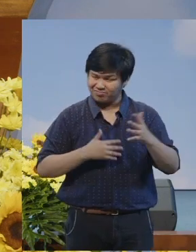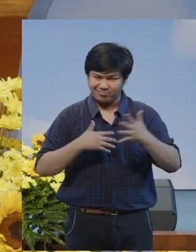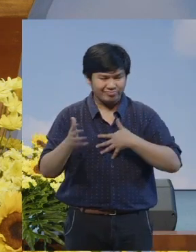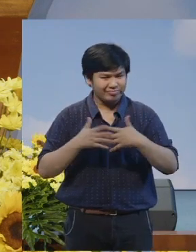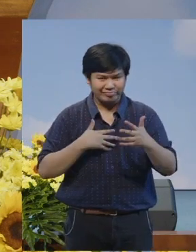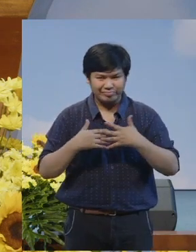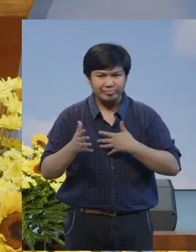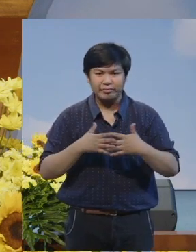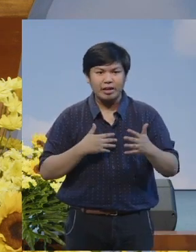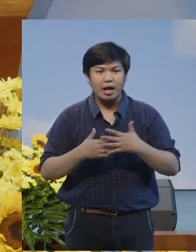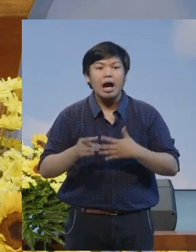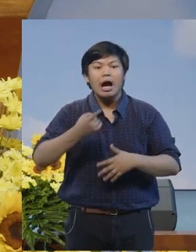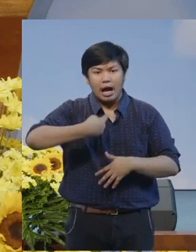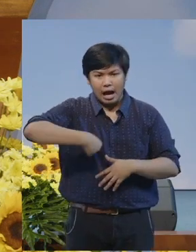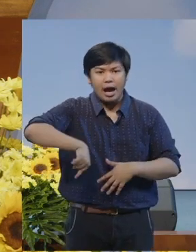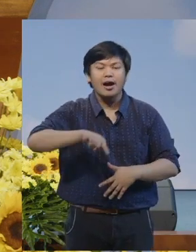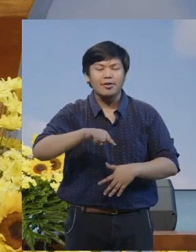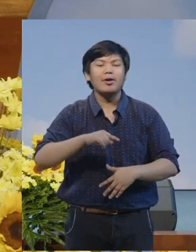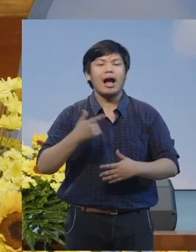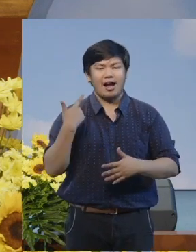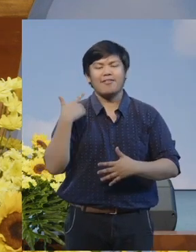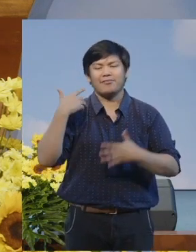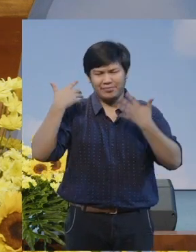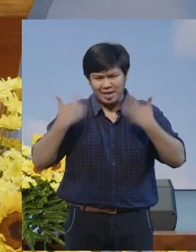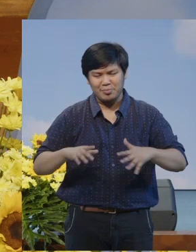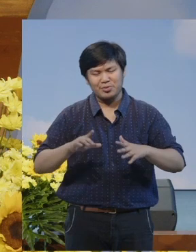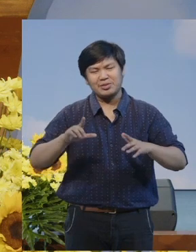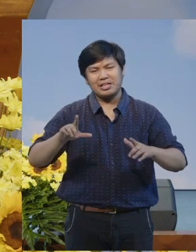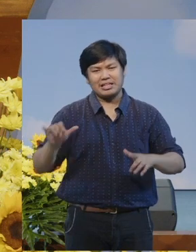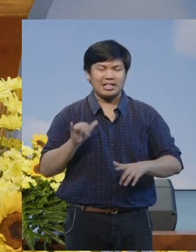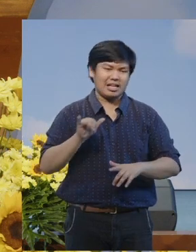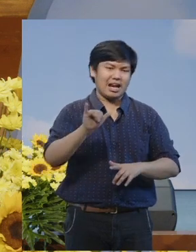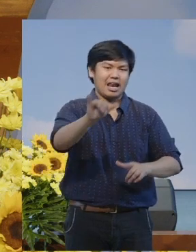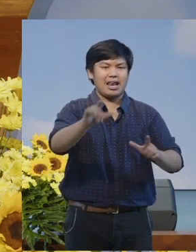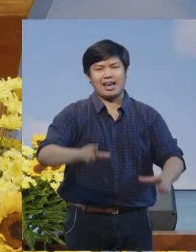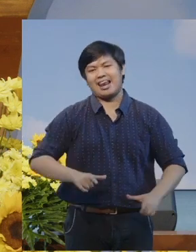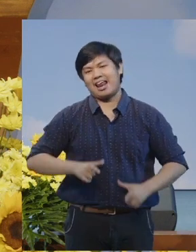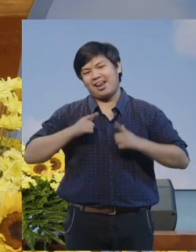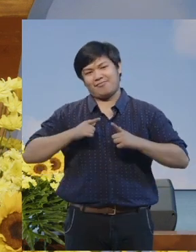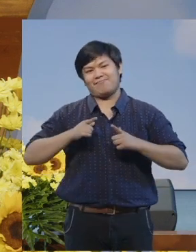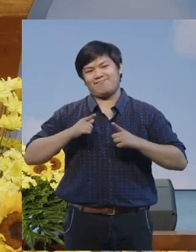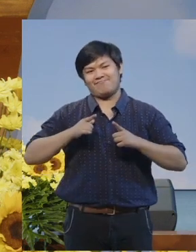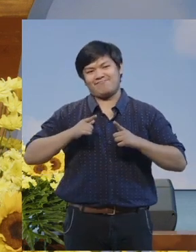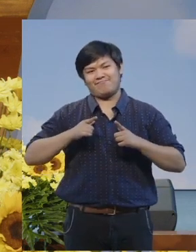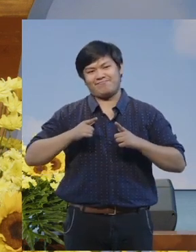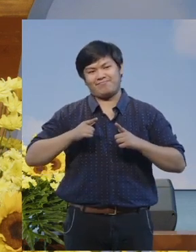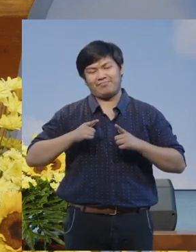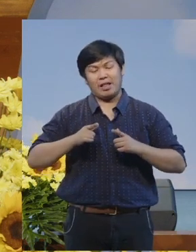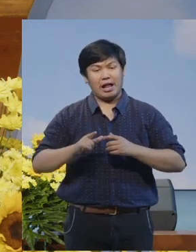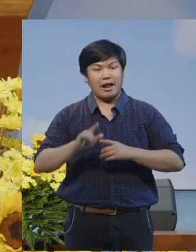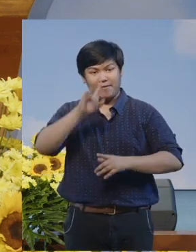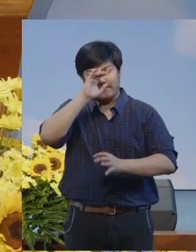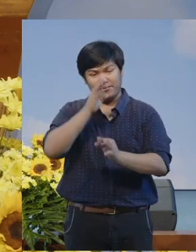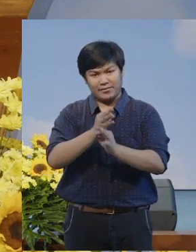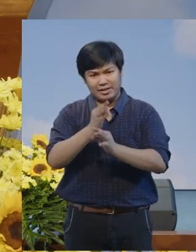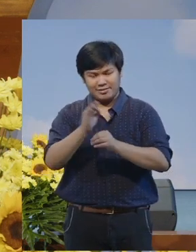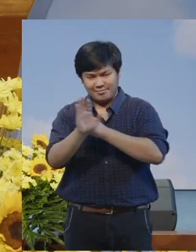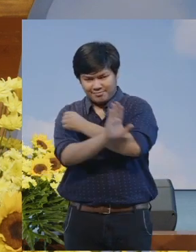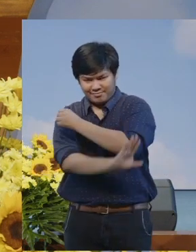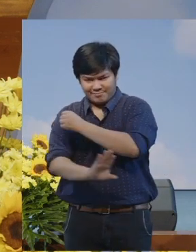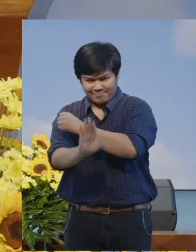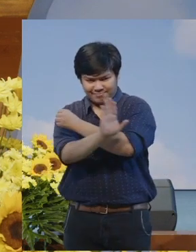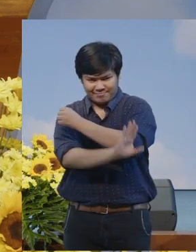tayo ay makakasama niya sa langit. The faith, the shield of